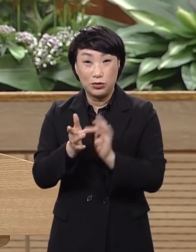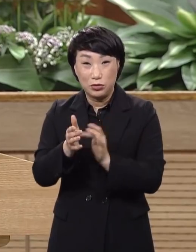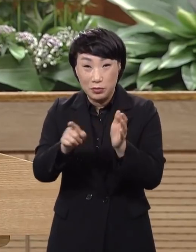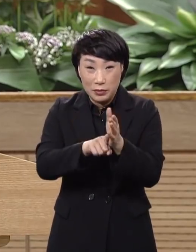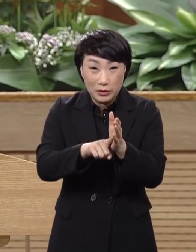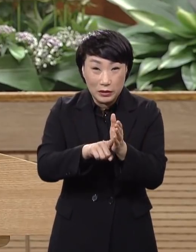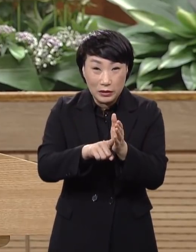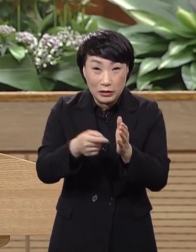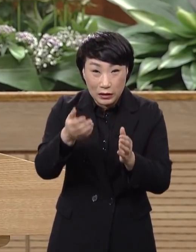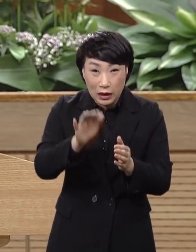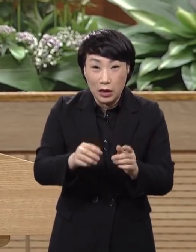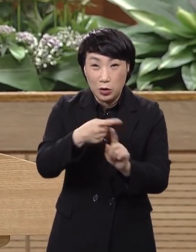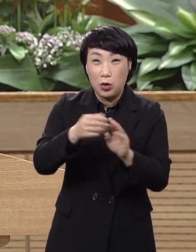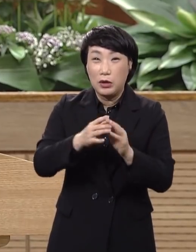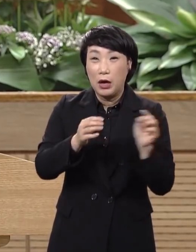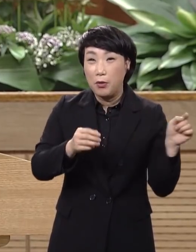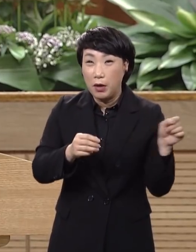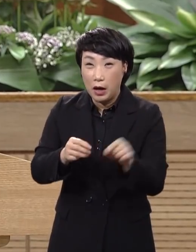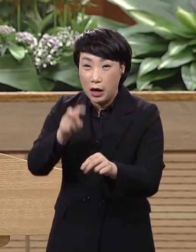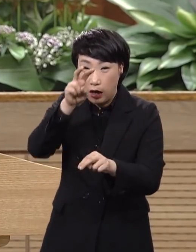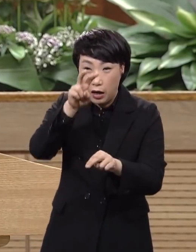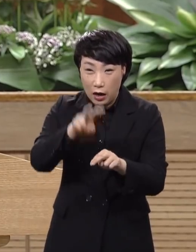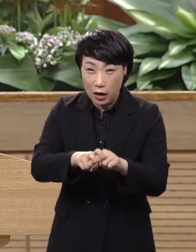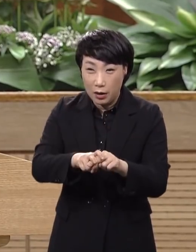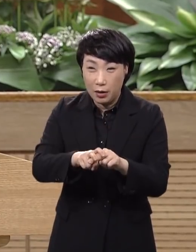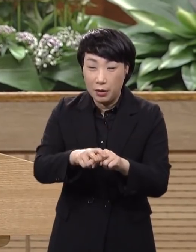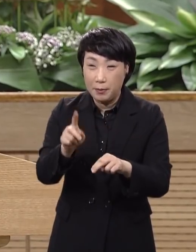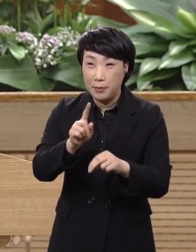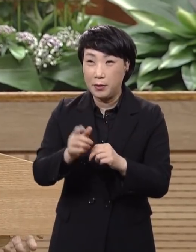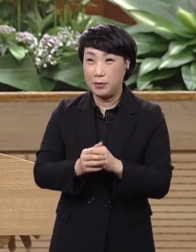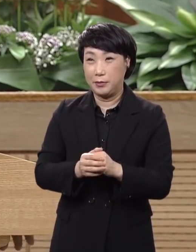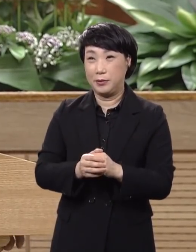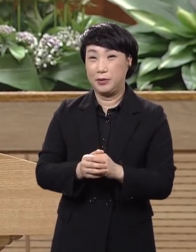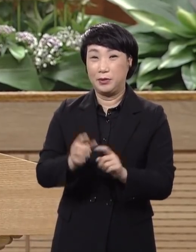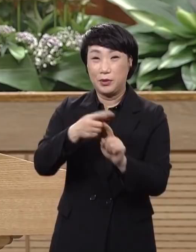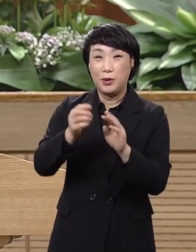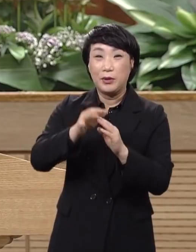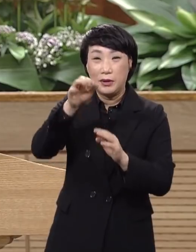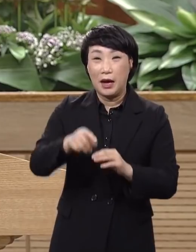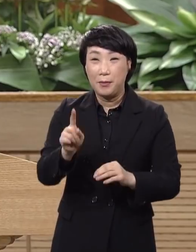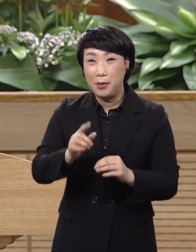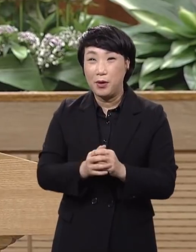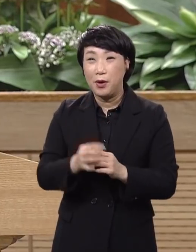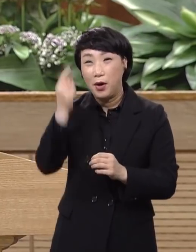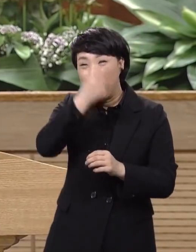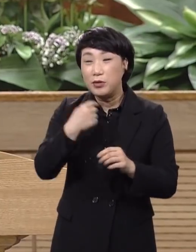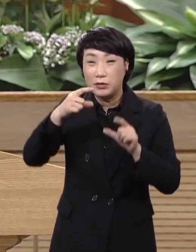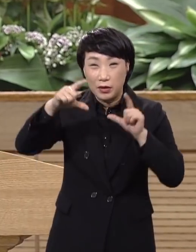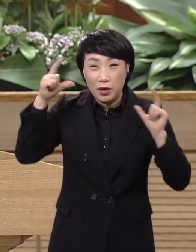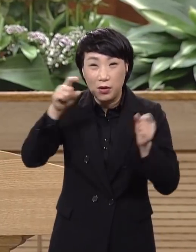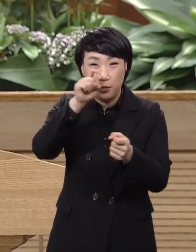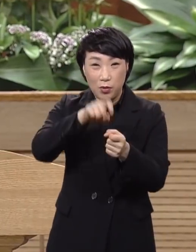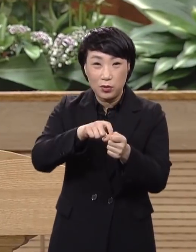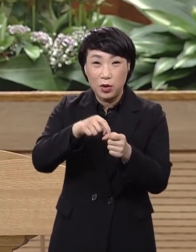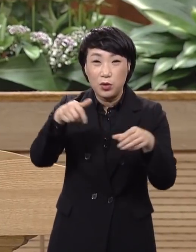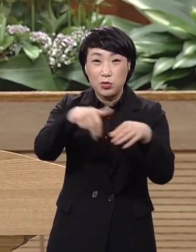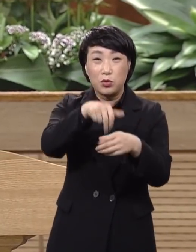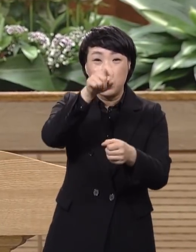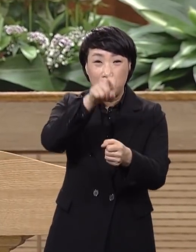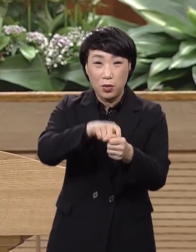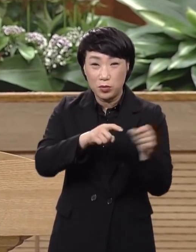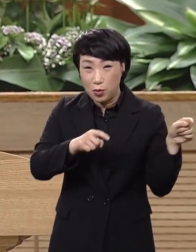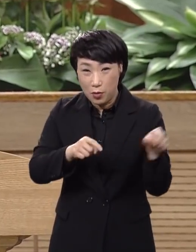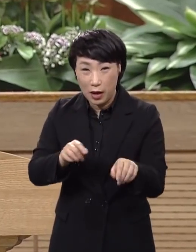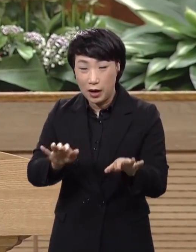예수는 믿는답시고 교회에 와서 그저 교회는 하나의 액세서리처럼 종교 생활하고